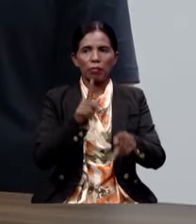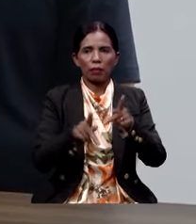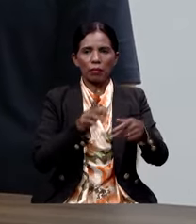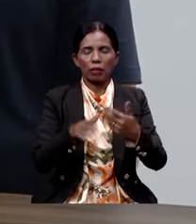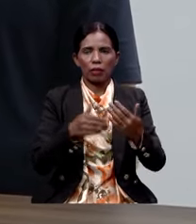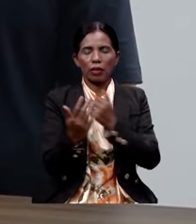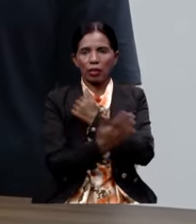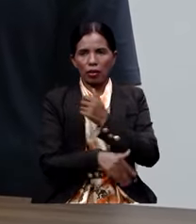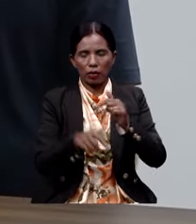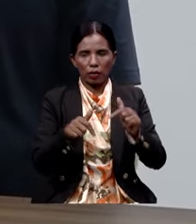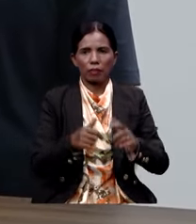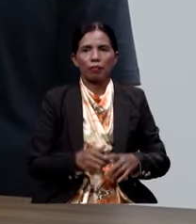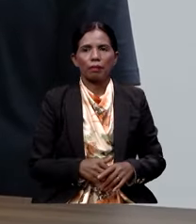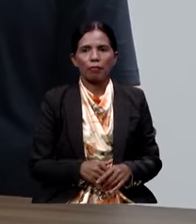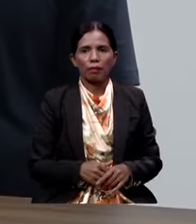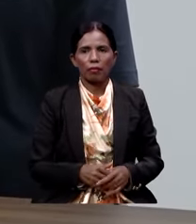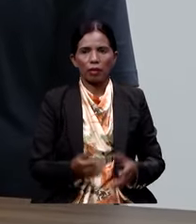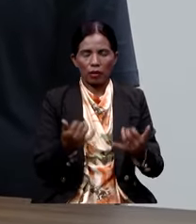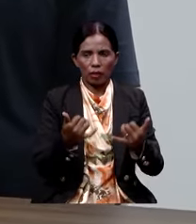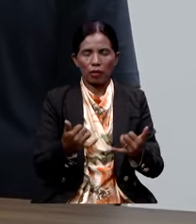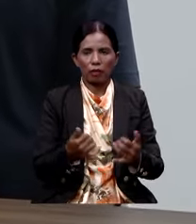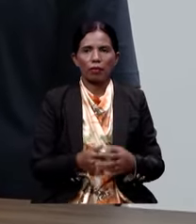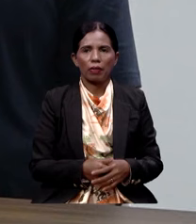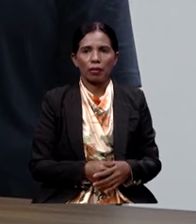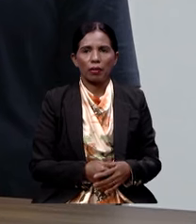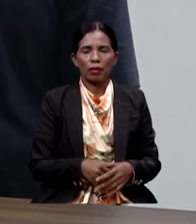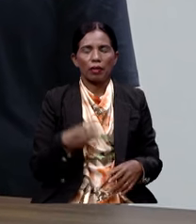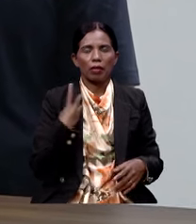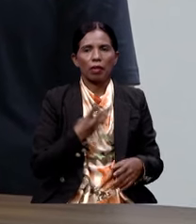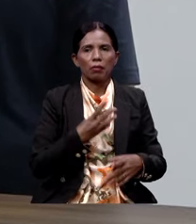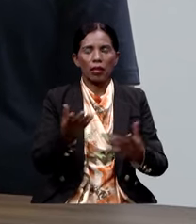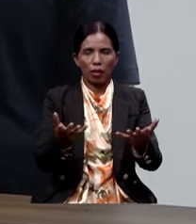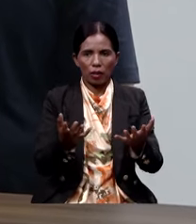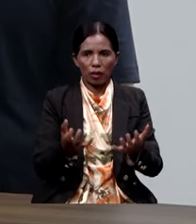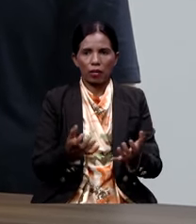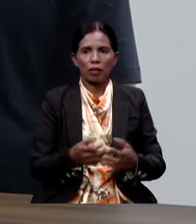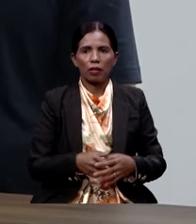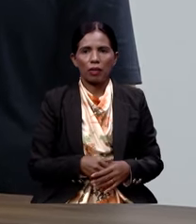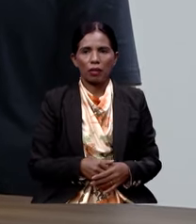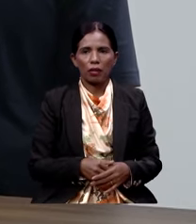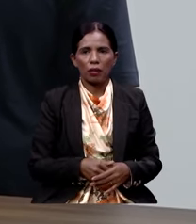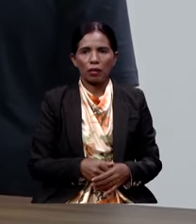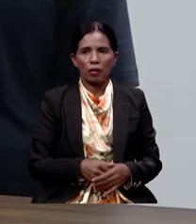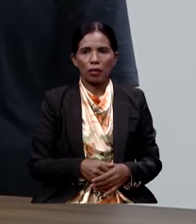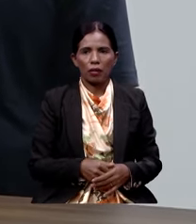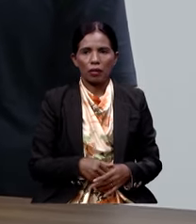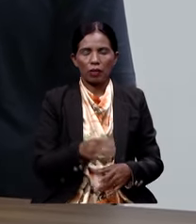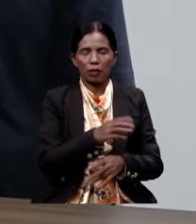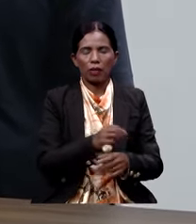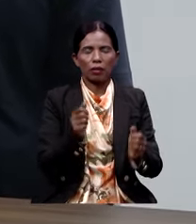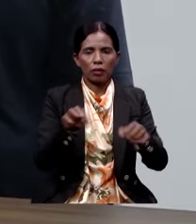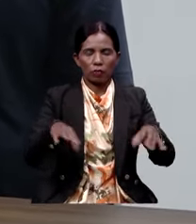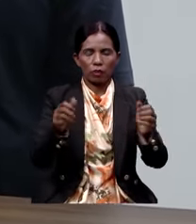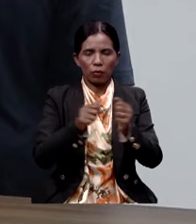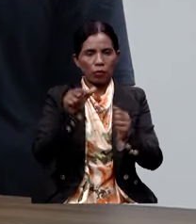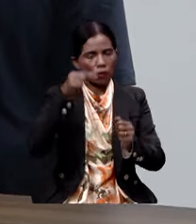railaran. Ida nemak be ami hakarak be halo sistem para governo a tu